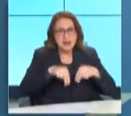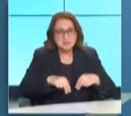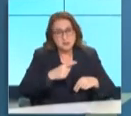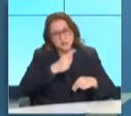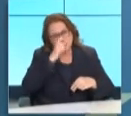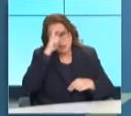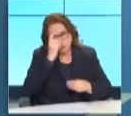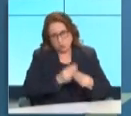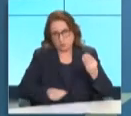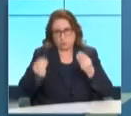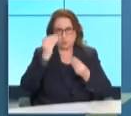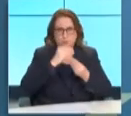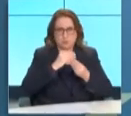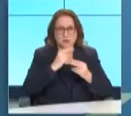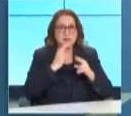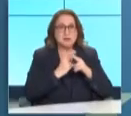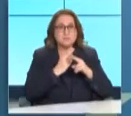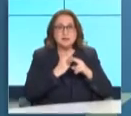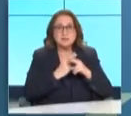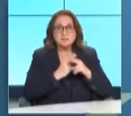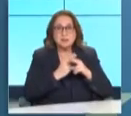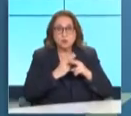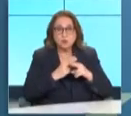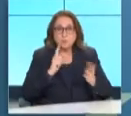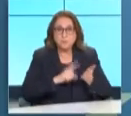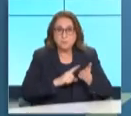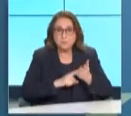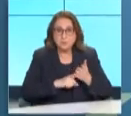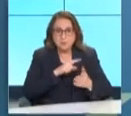εκεχηρίας για να σταματήσουν σε πρώτη φάση οι εχθροπραξίες.